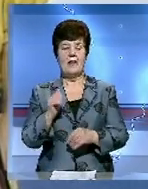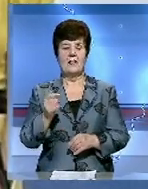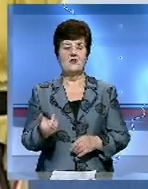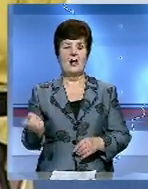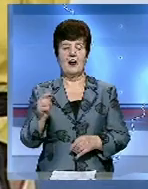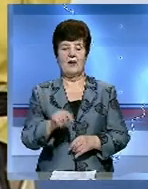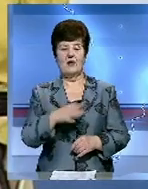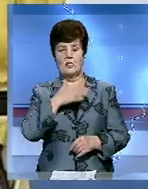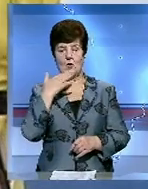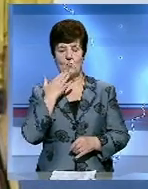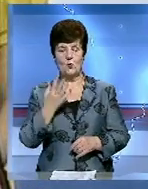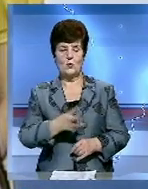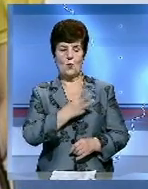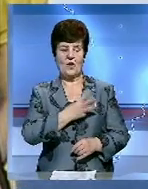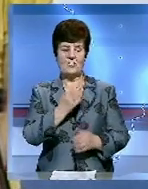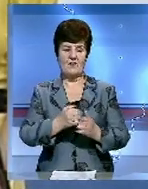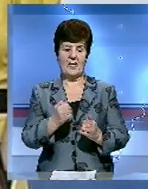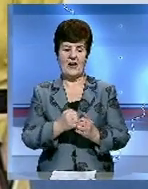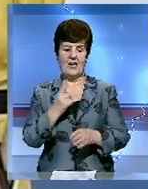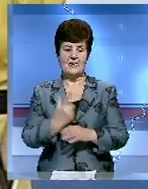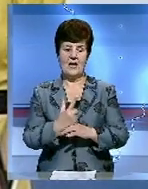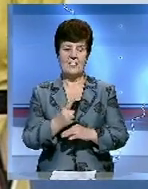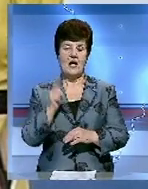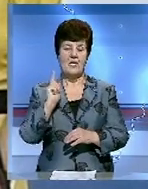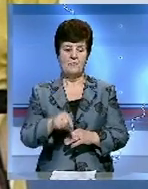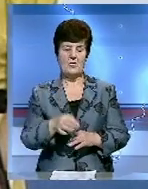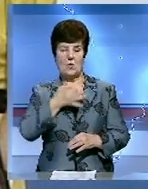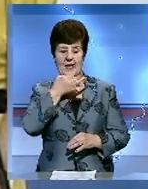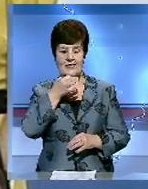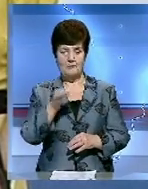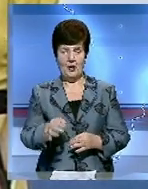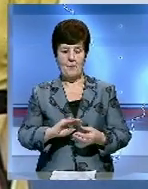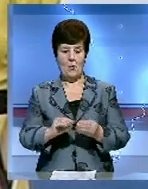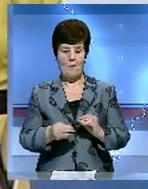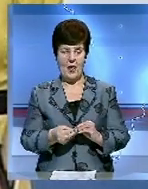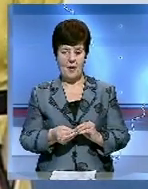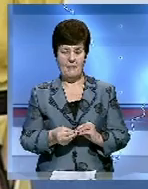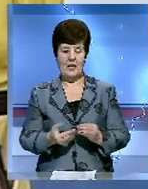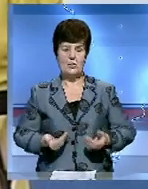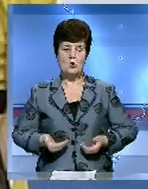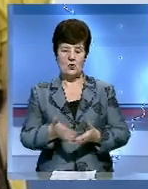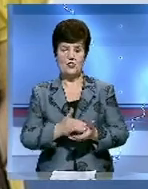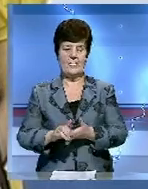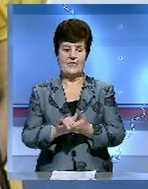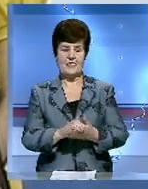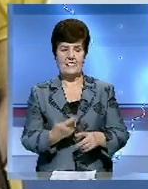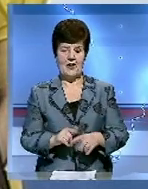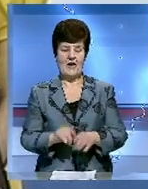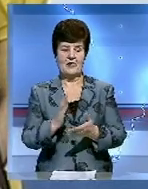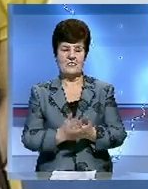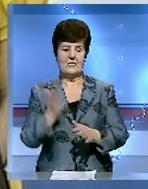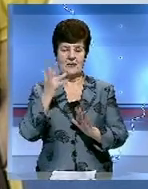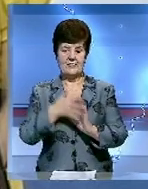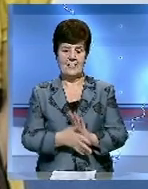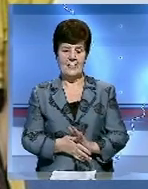mult curaj de fiecare dată pentru a exprima problemele societății, așa cum le simte, așa cum le înțelege, este astăzi,